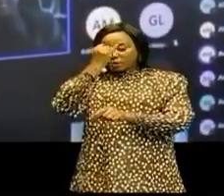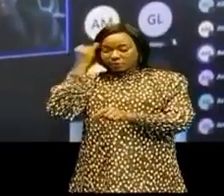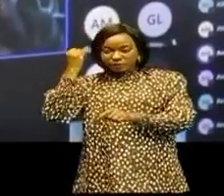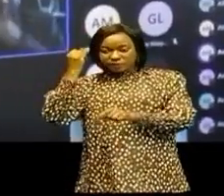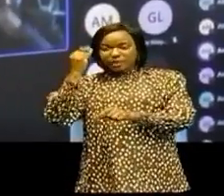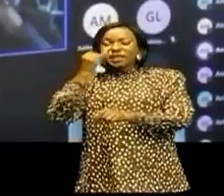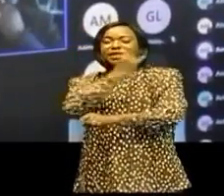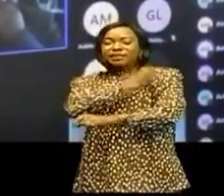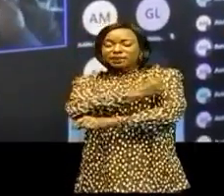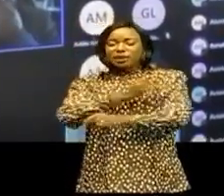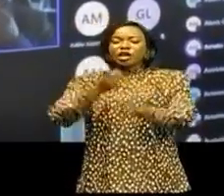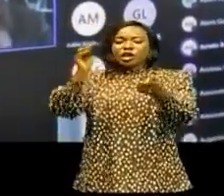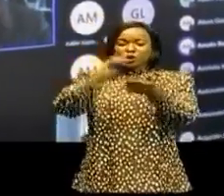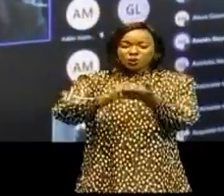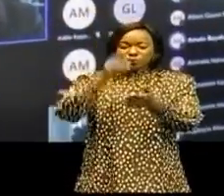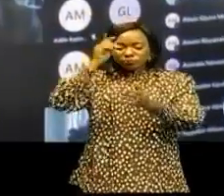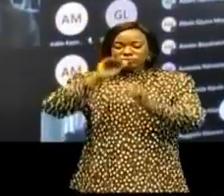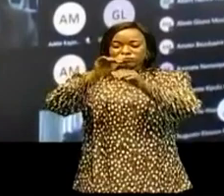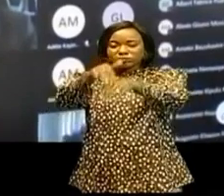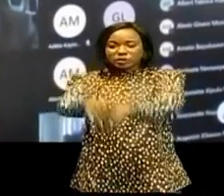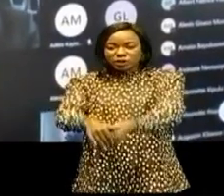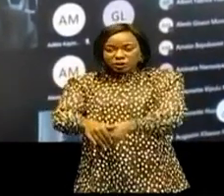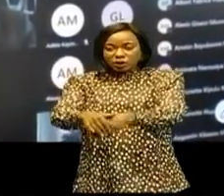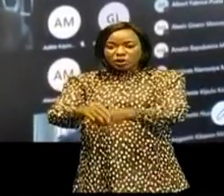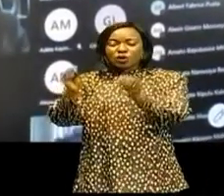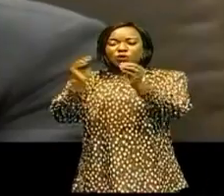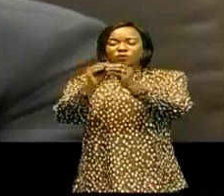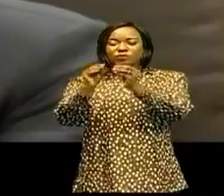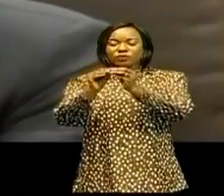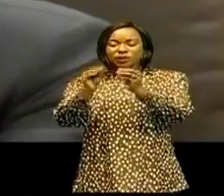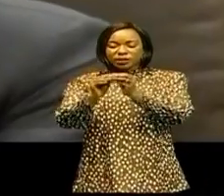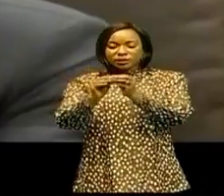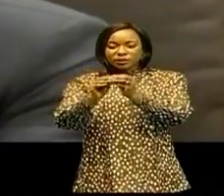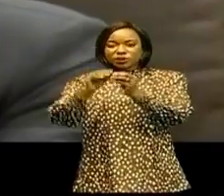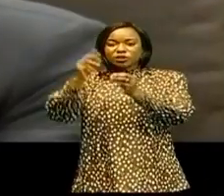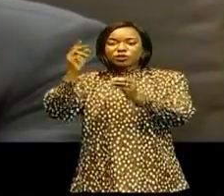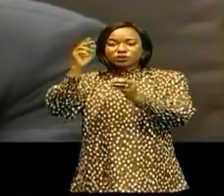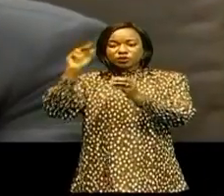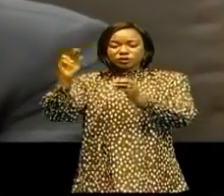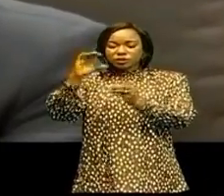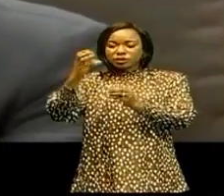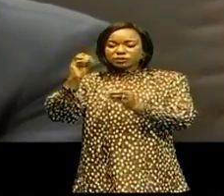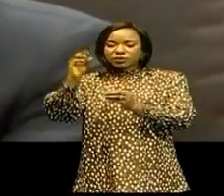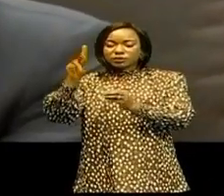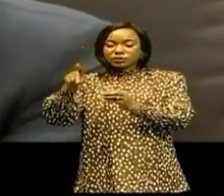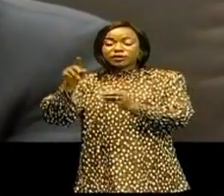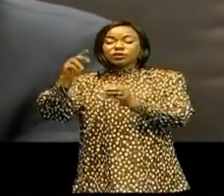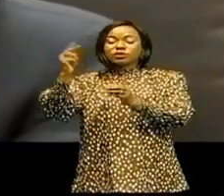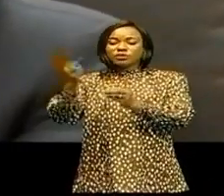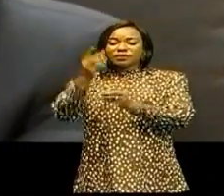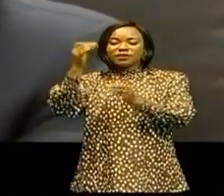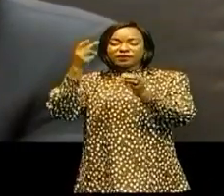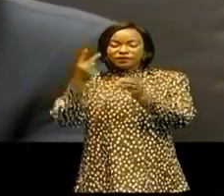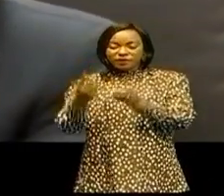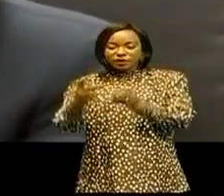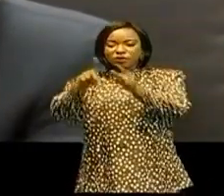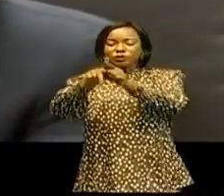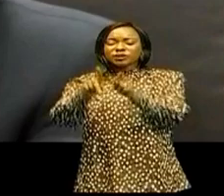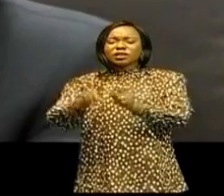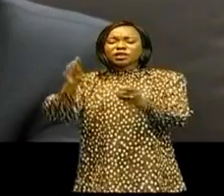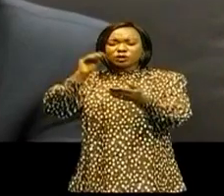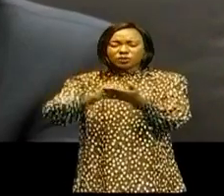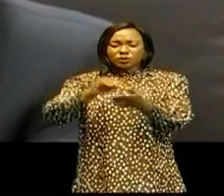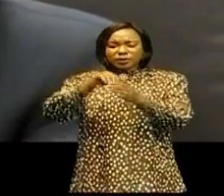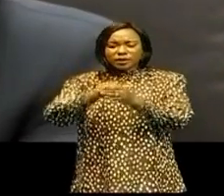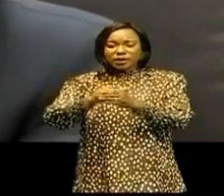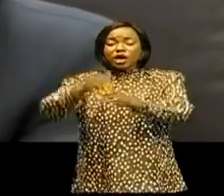a participé au sommet des G20 et à Glasgow, en Écosse, où se tenait la 26e session